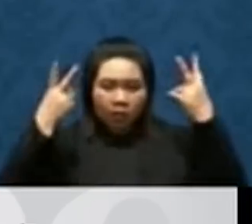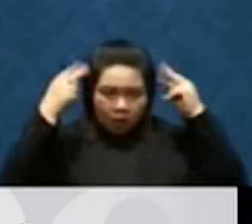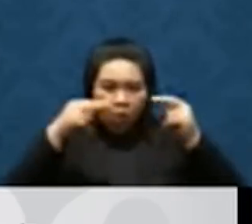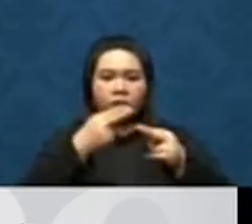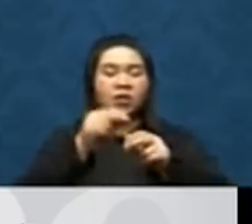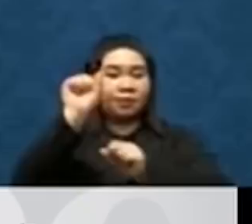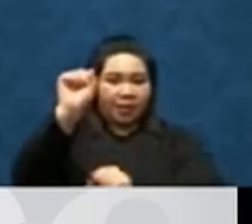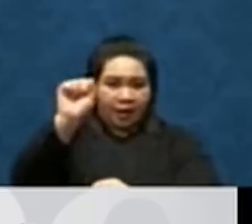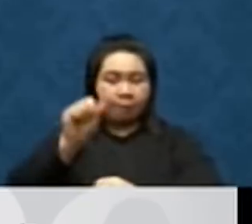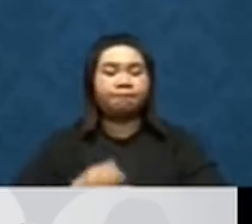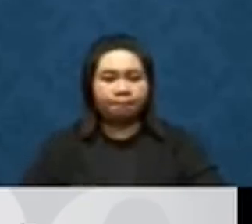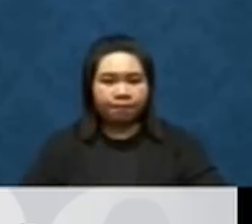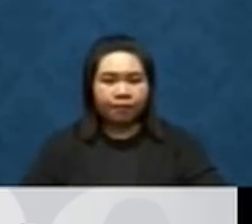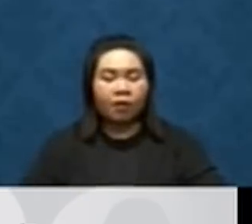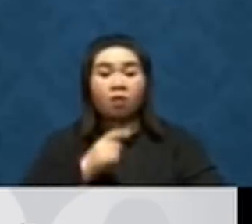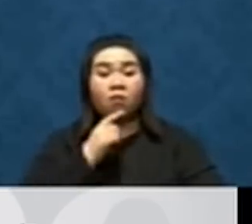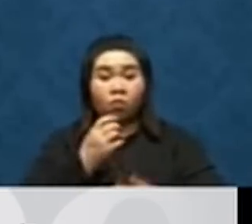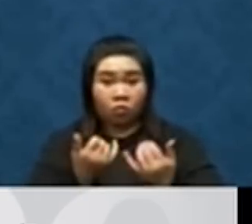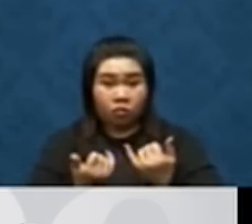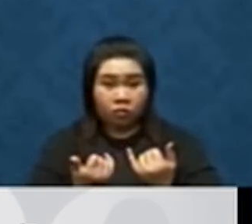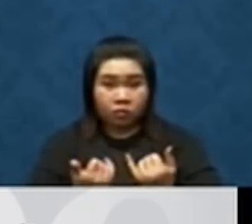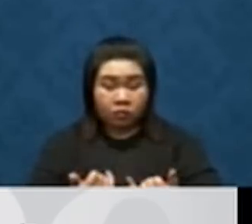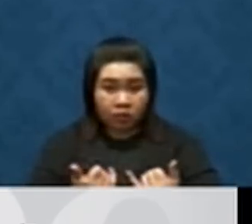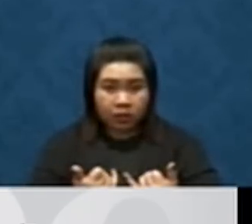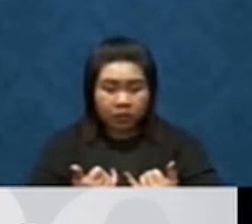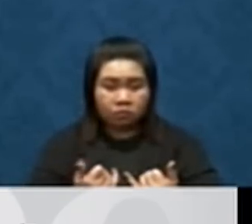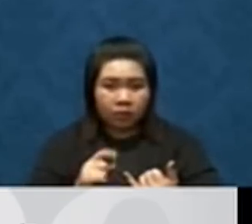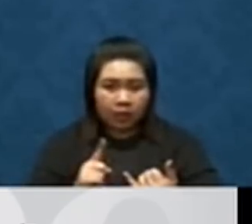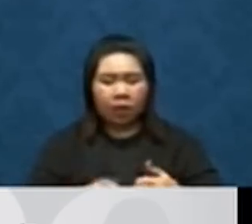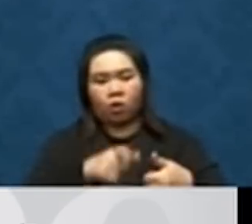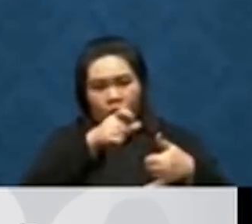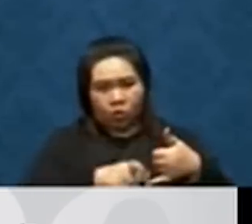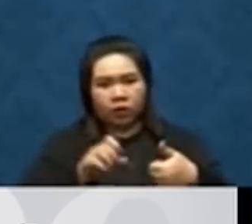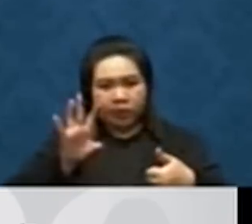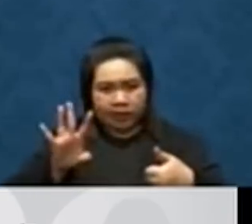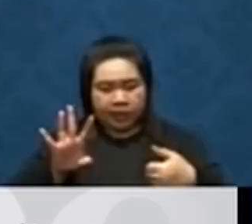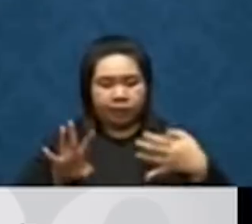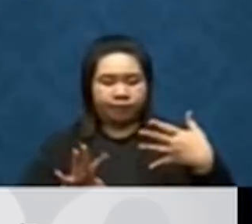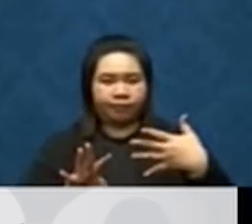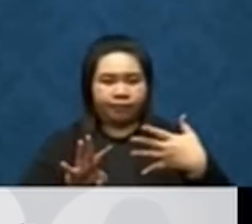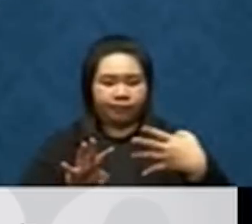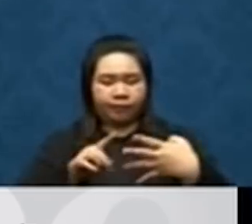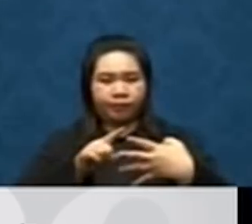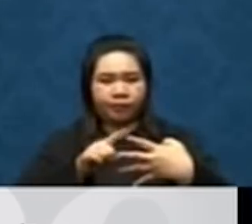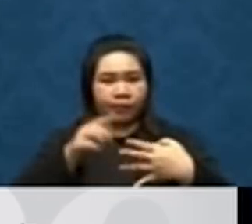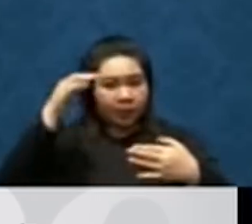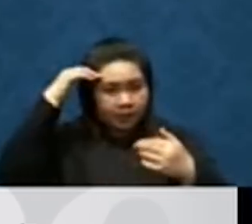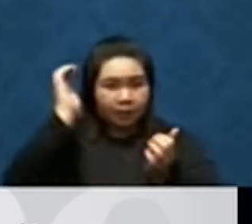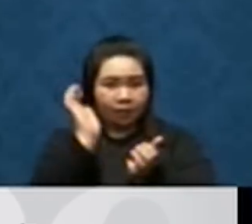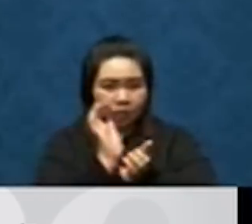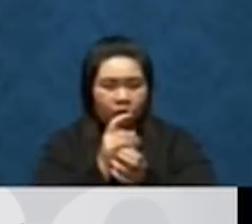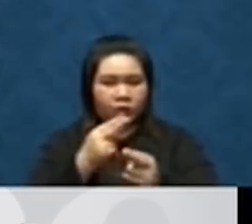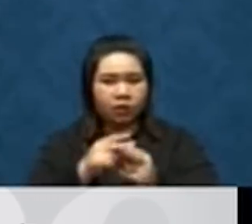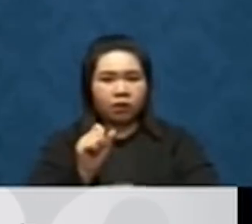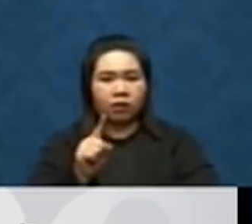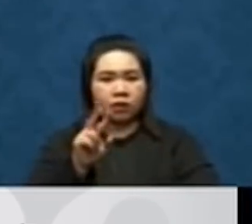รึกษาของนายกส่วนใหญ่ก็ไปเป็นกรรมการบริหารพรรครวมไทยสร้างชาติแล้วแม้จะบอกว่าไม่ได้รับเงินเดือนแต่ประชาชนส่วนม